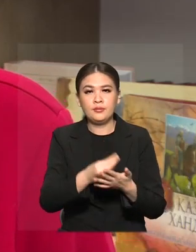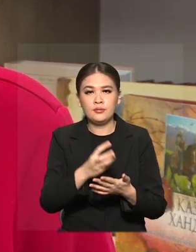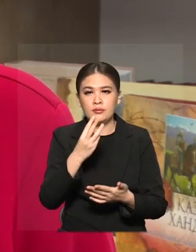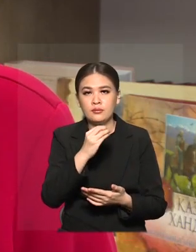пути